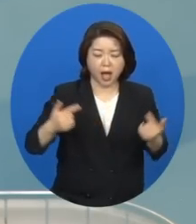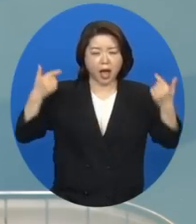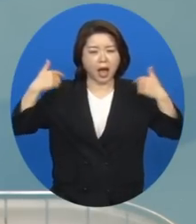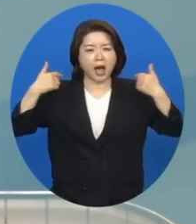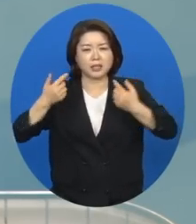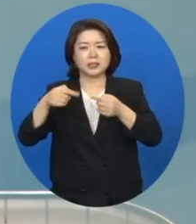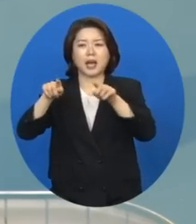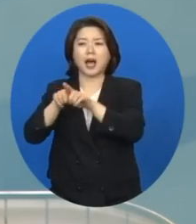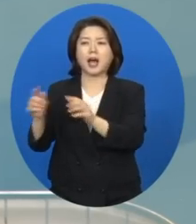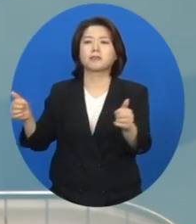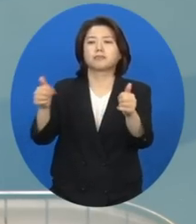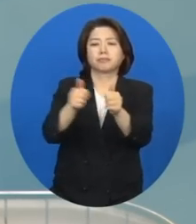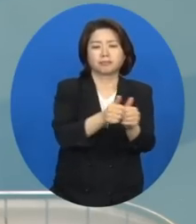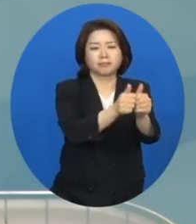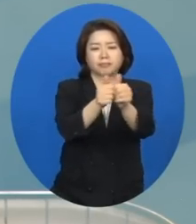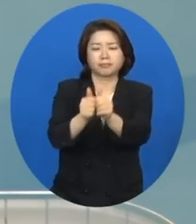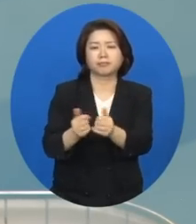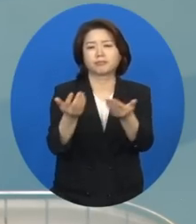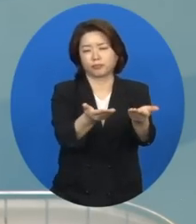함께 계셔.